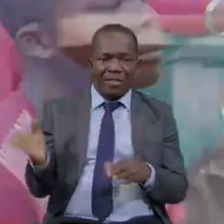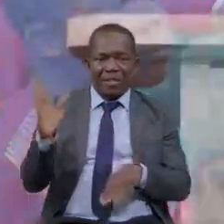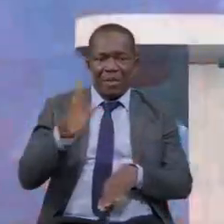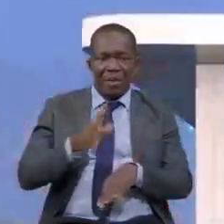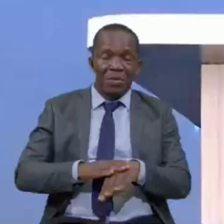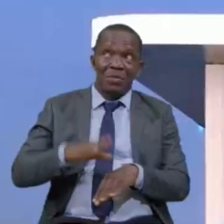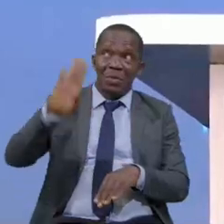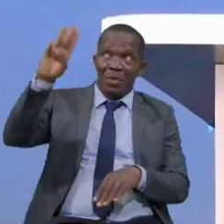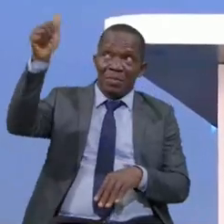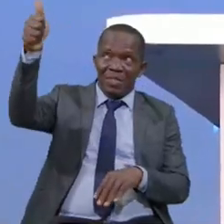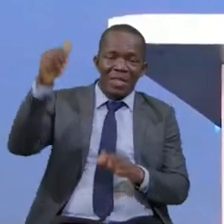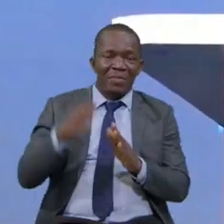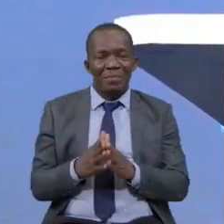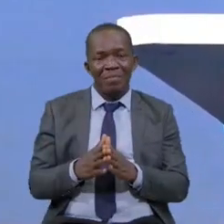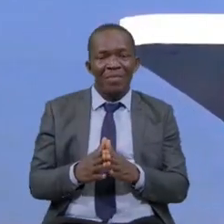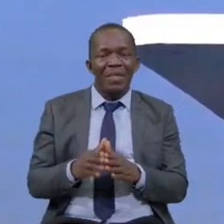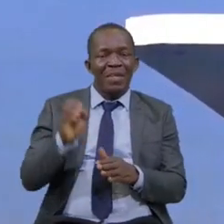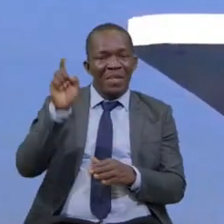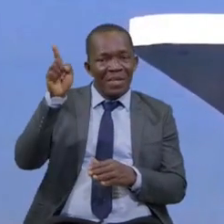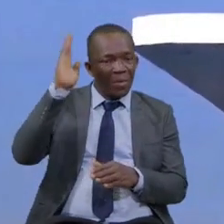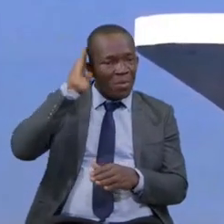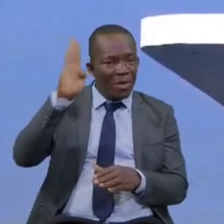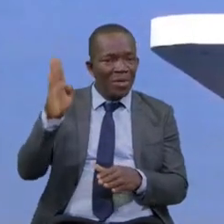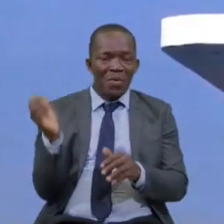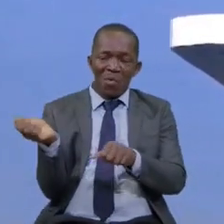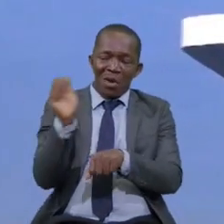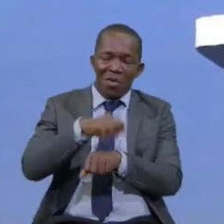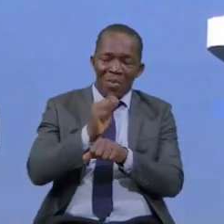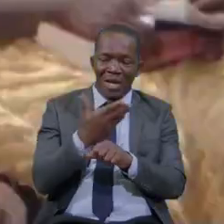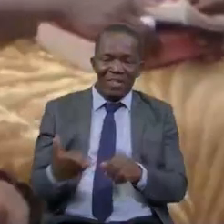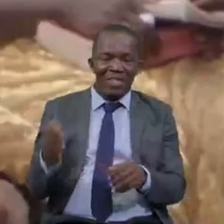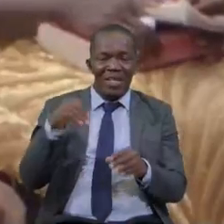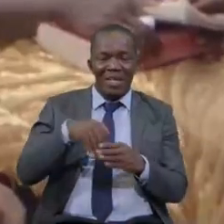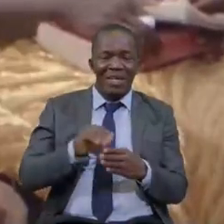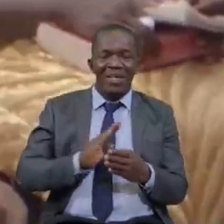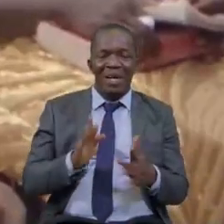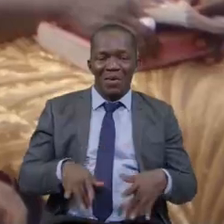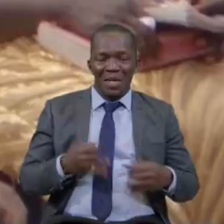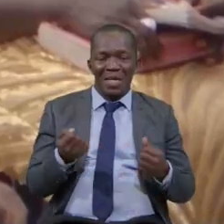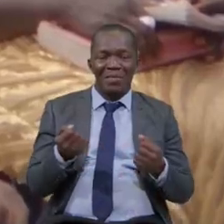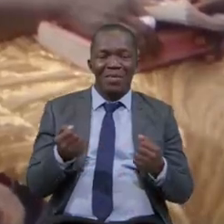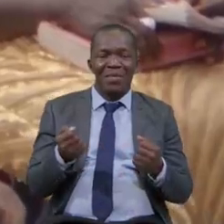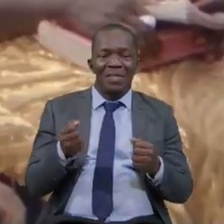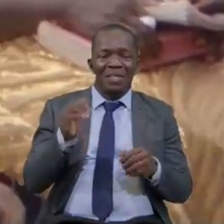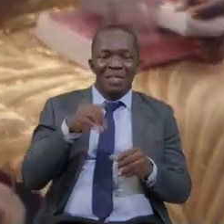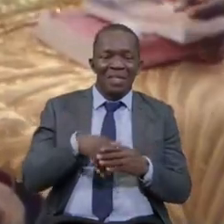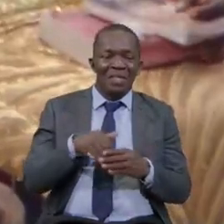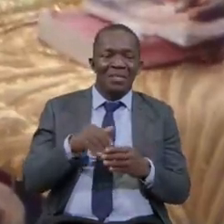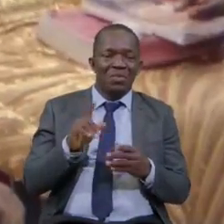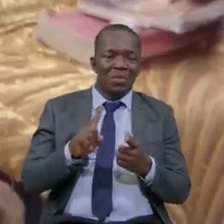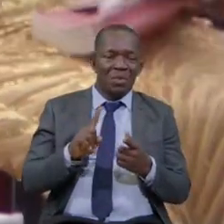va assujettir toutes choses dans notre vie pour lui-même au nom de